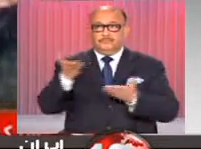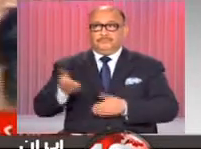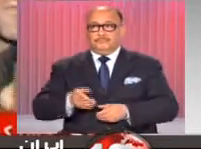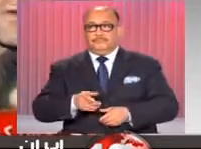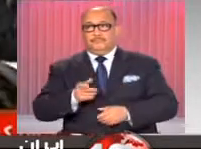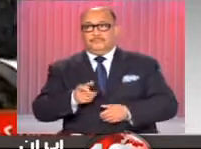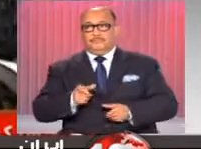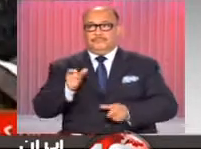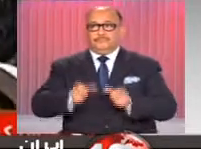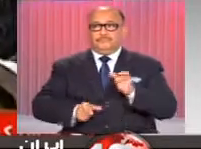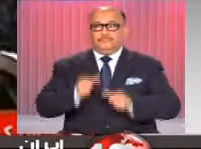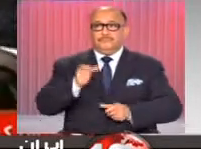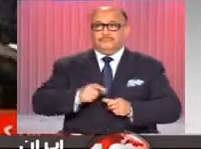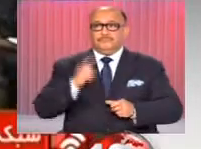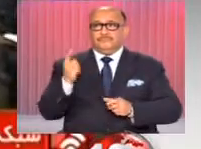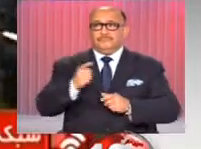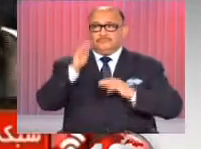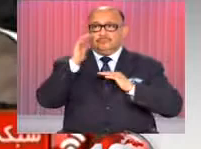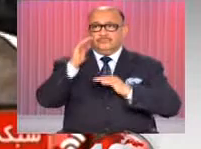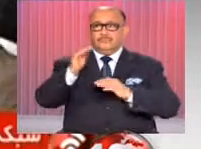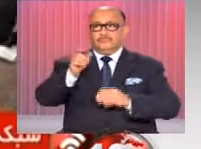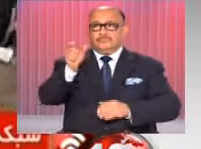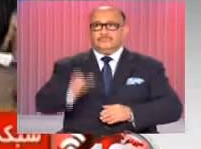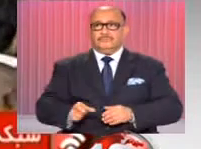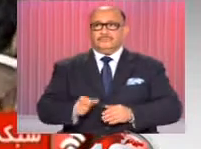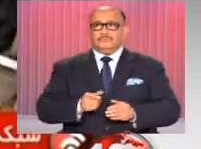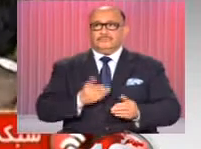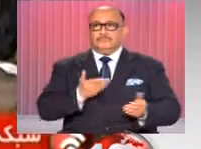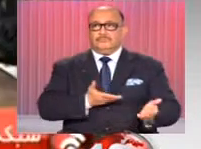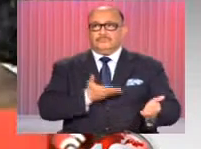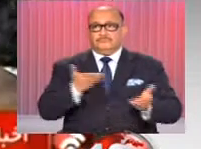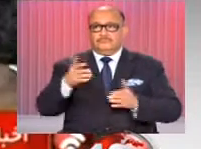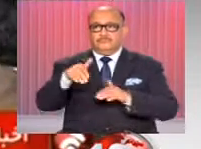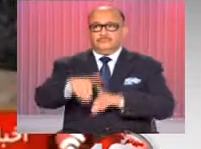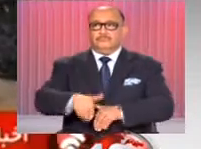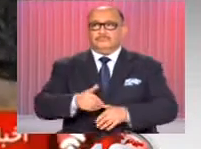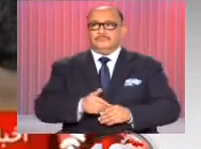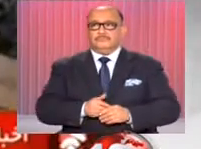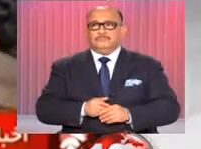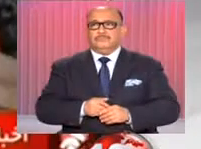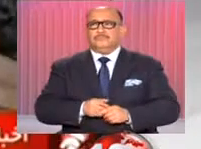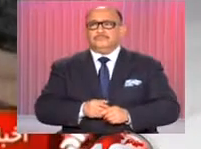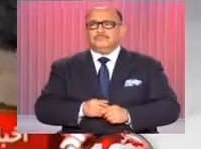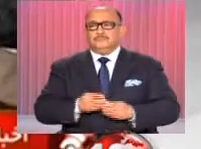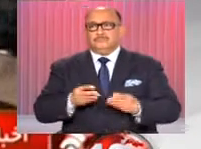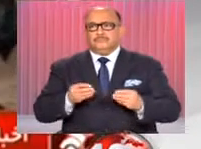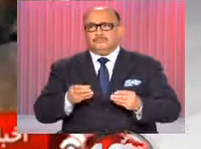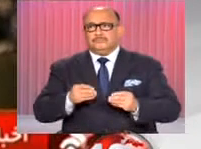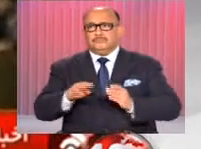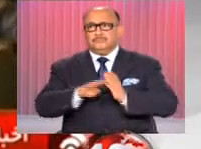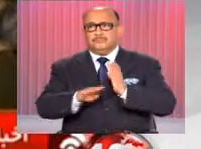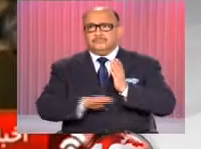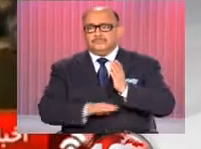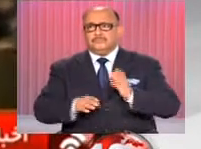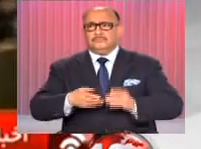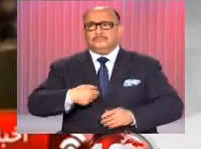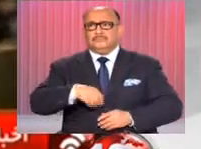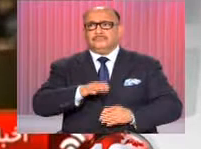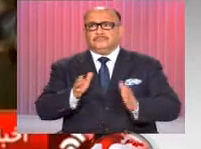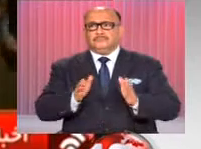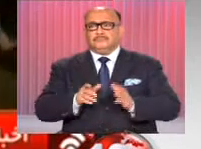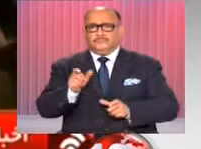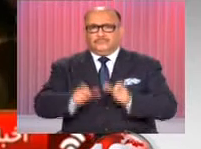العراقي لمساعدته على محاربة ما يسمى بتنظيم الدولة الإسلامية في مدينة سامراء. هذا وتتم مراسم